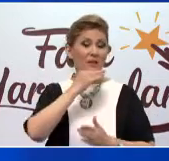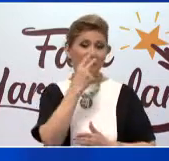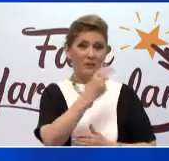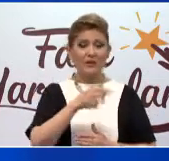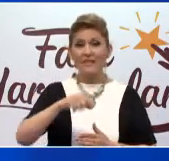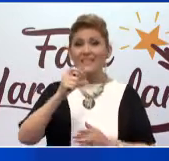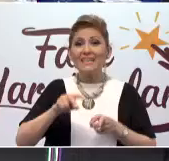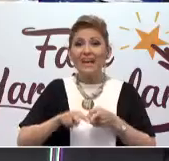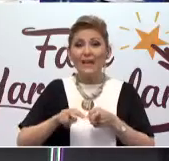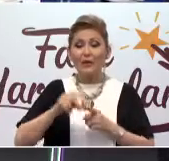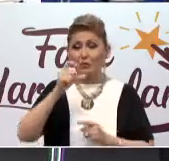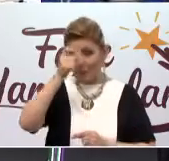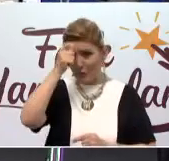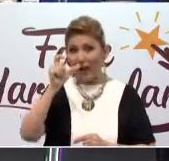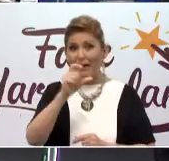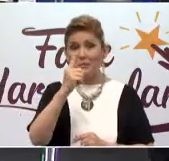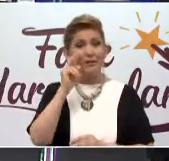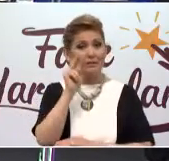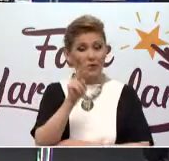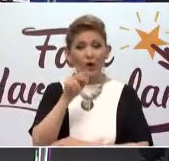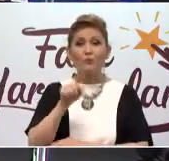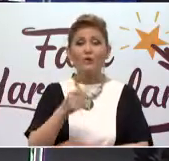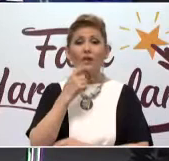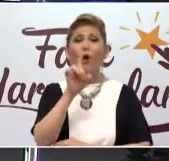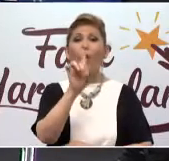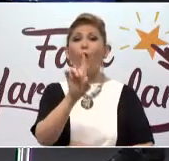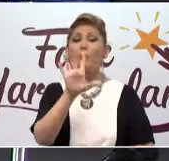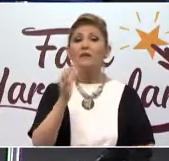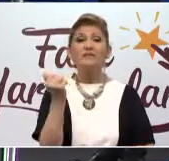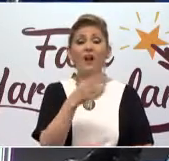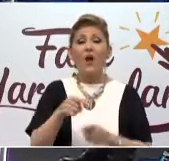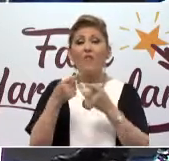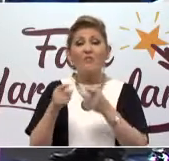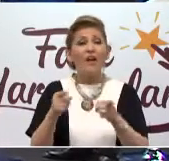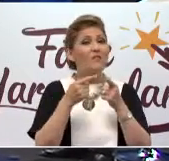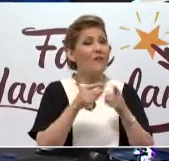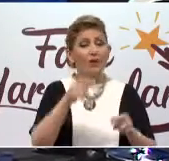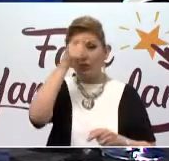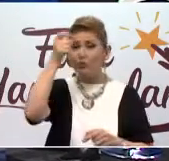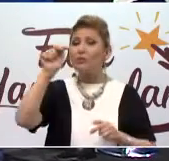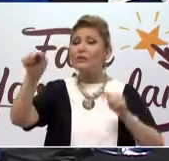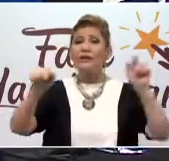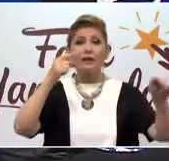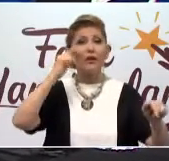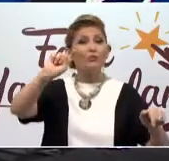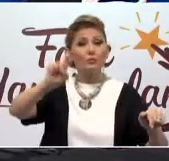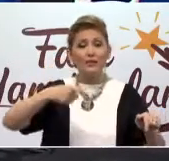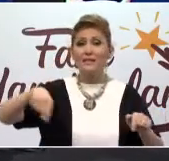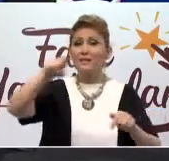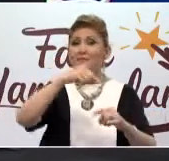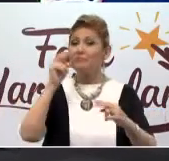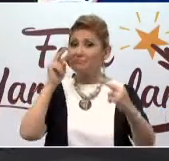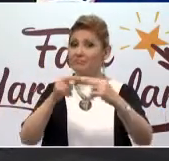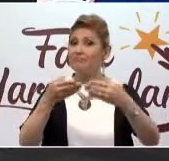Türk ekranlarında da ayda bir izlediniz. Bu sezon 15 fark yaratanı Türkiye'nin farklı bölgelerinde bulduk ve sizlerle